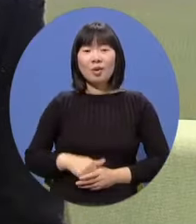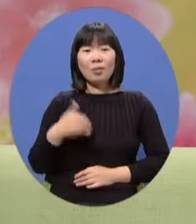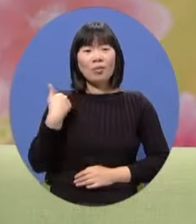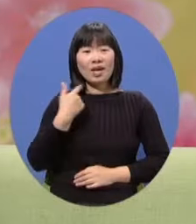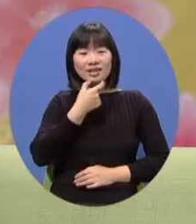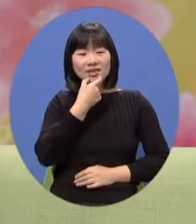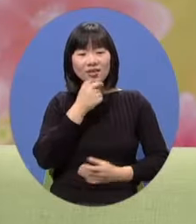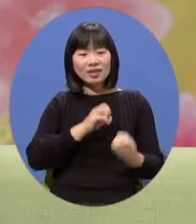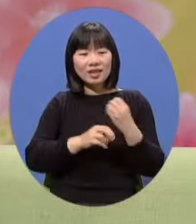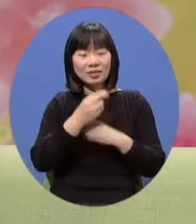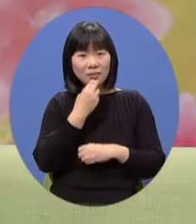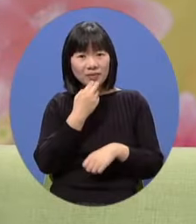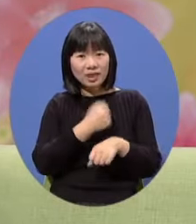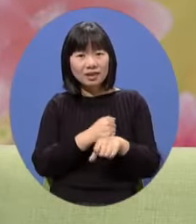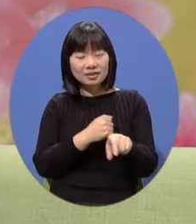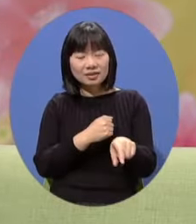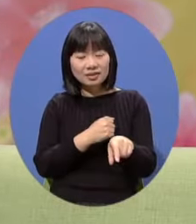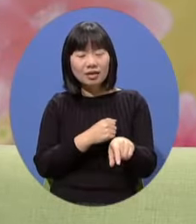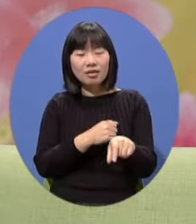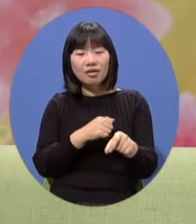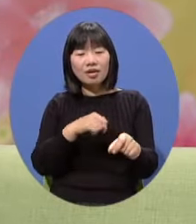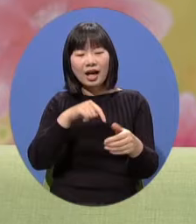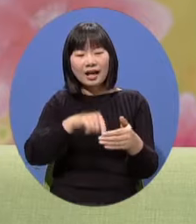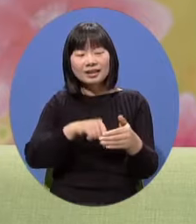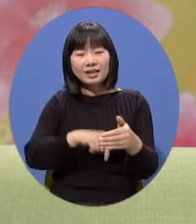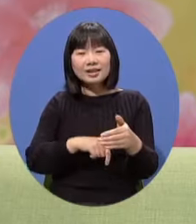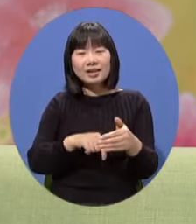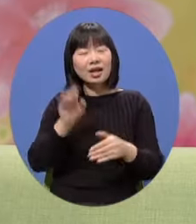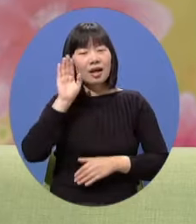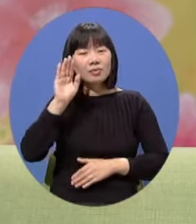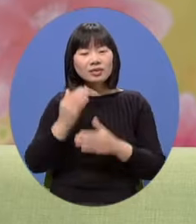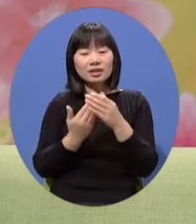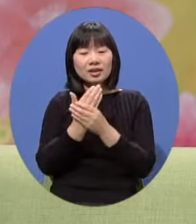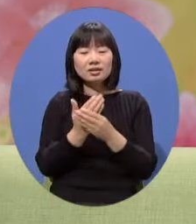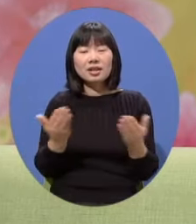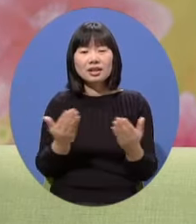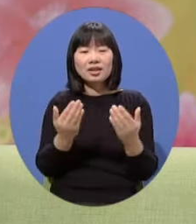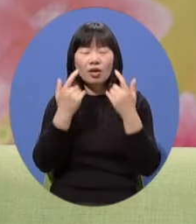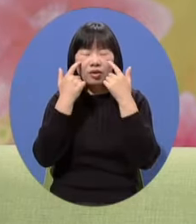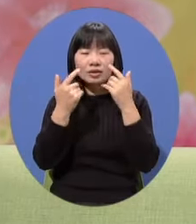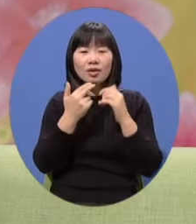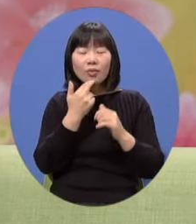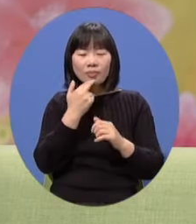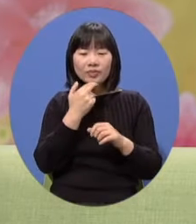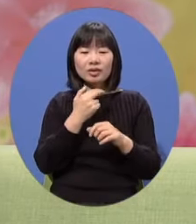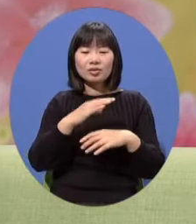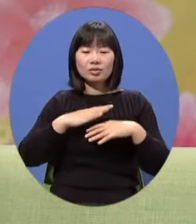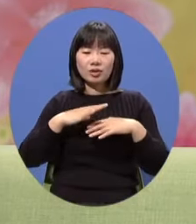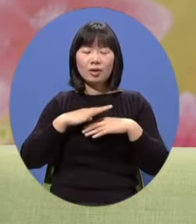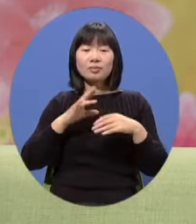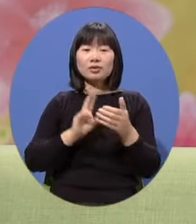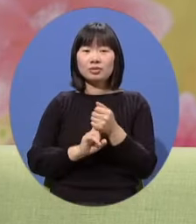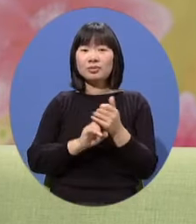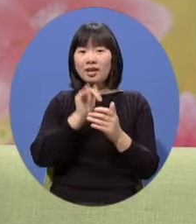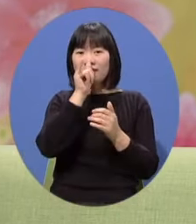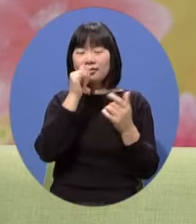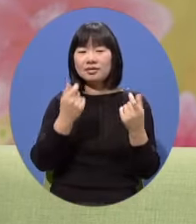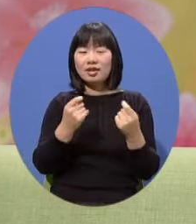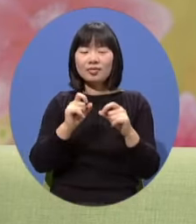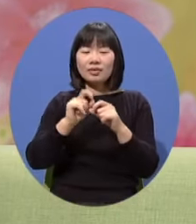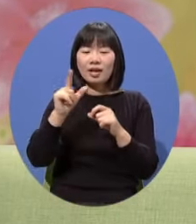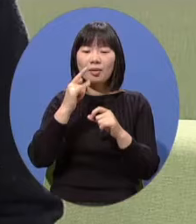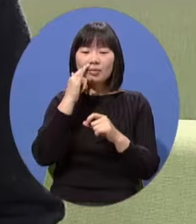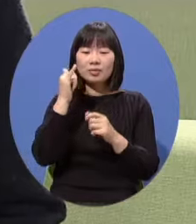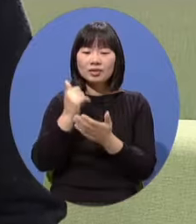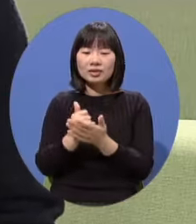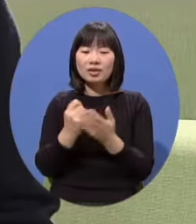싫어 대답 안 해 이런 거에 기저에는 앞으로 발생할 일이 확실하지 그렇죠. 않은 두려움이 깔려 있는 거네요. 그러니까 대개